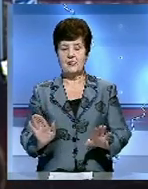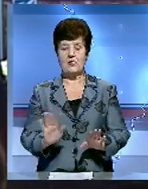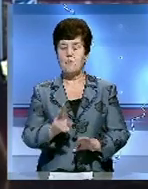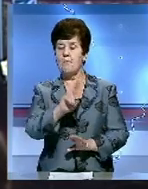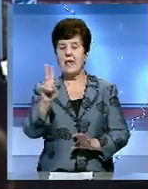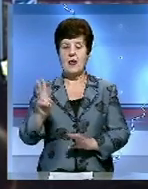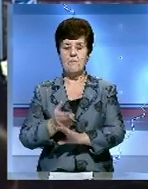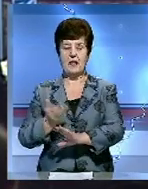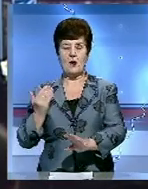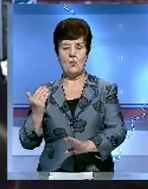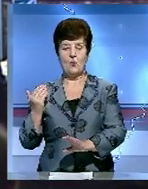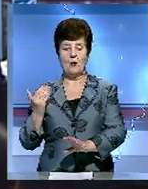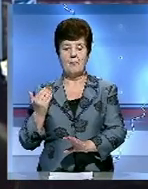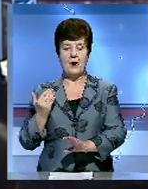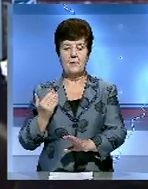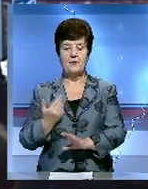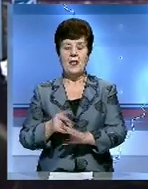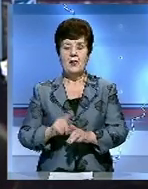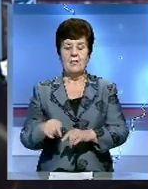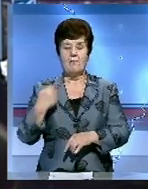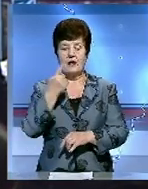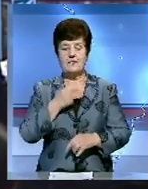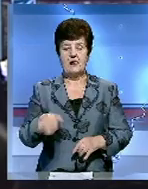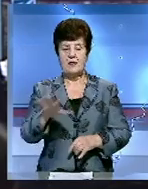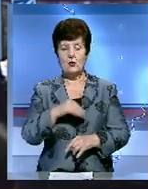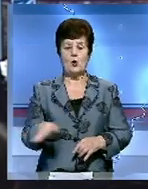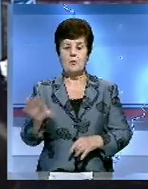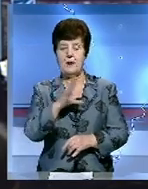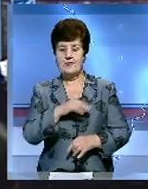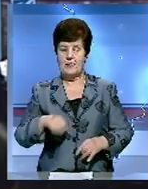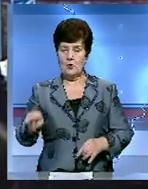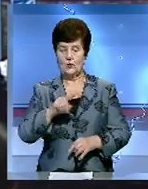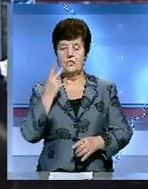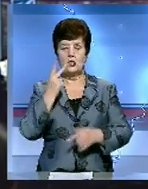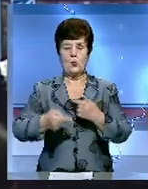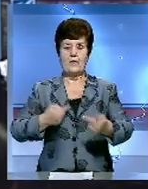drepturile omului se aplică față de toți, peste tot și întotdeauna.